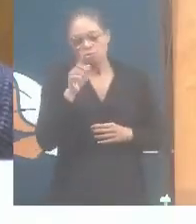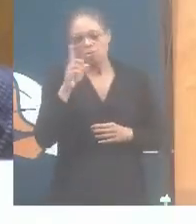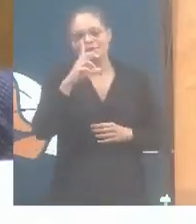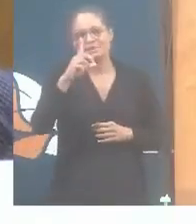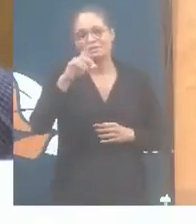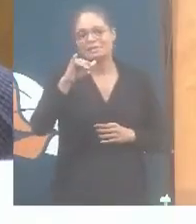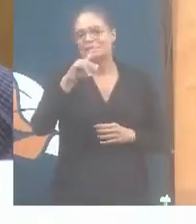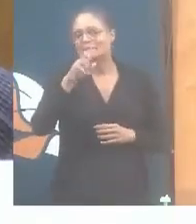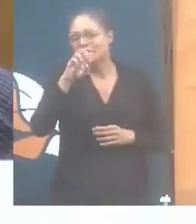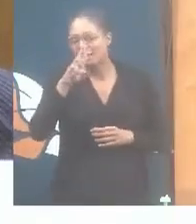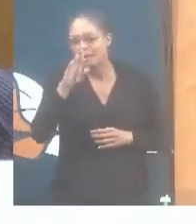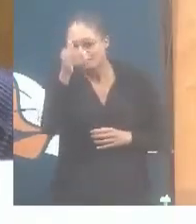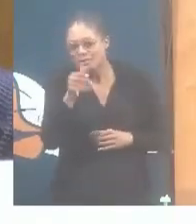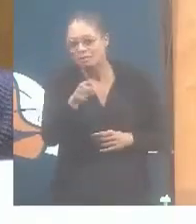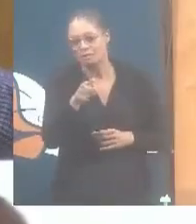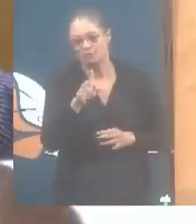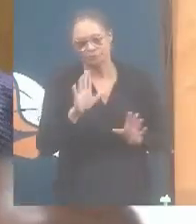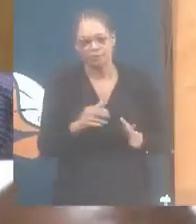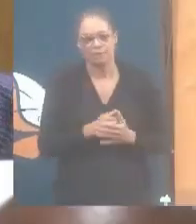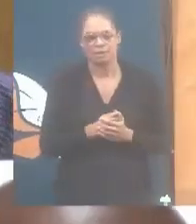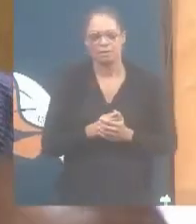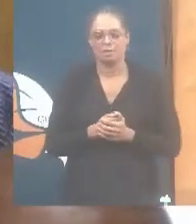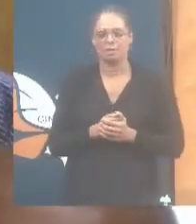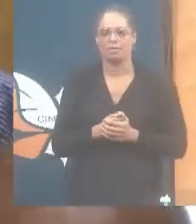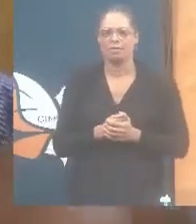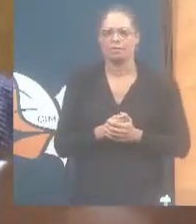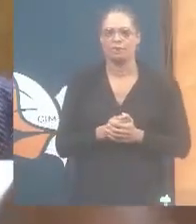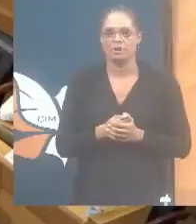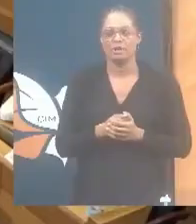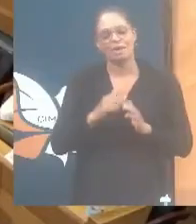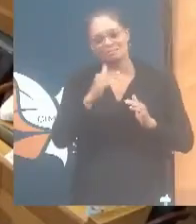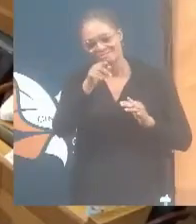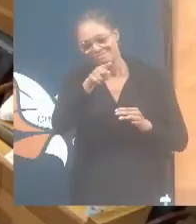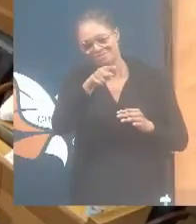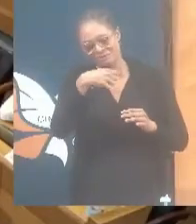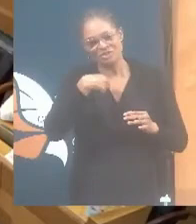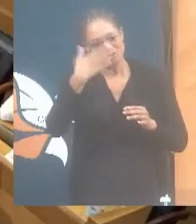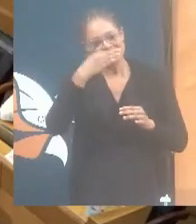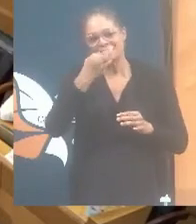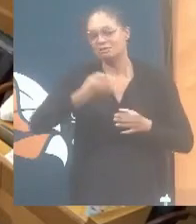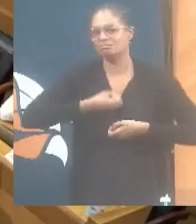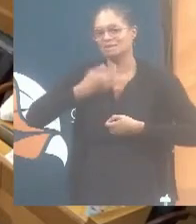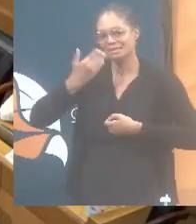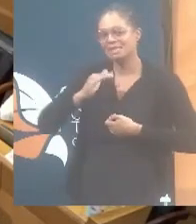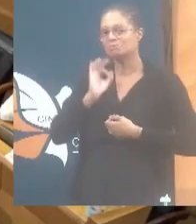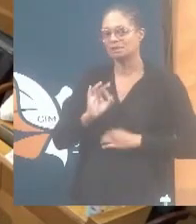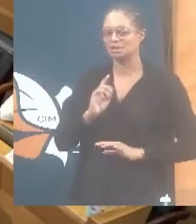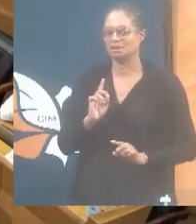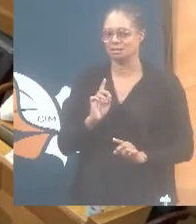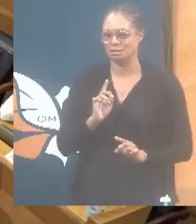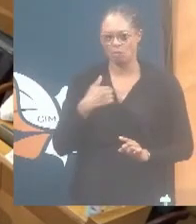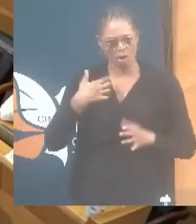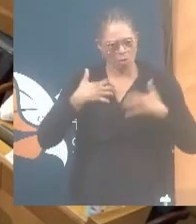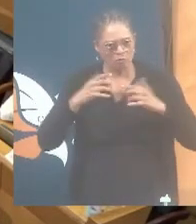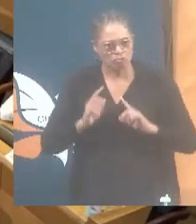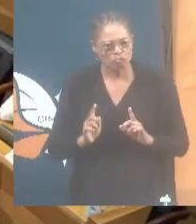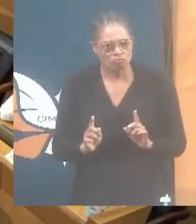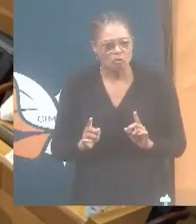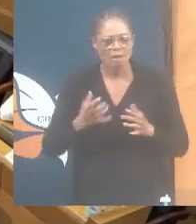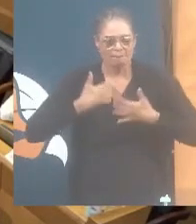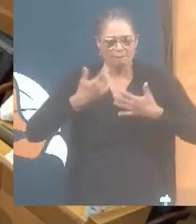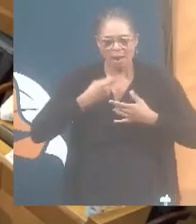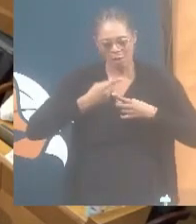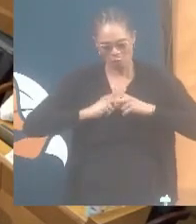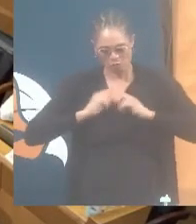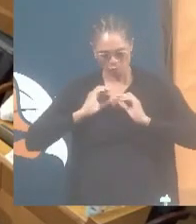je t'arrête. Ce que je veux dire que, non Didier, je sais très bien ce que je dis et je n'ai pas à me calmer, je ne suis pas fâché. Je parle avec